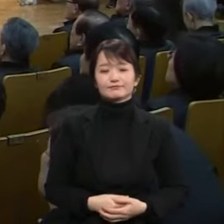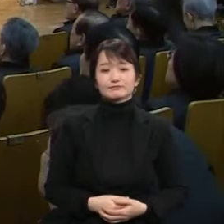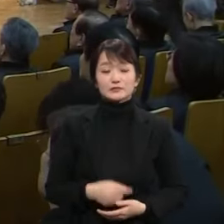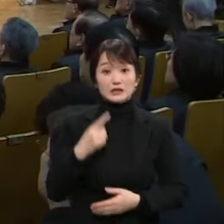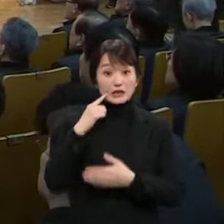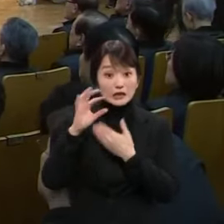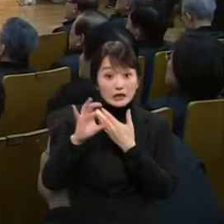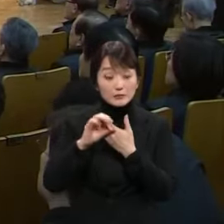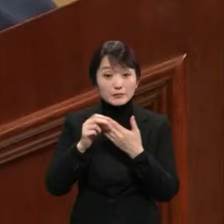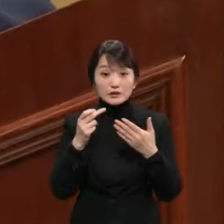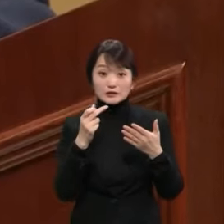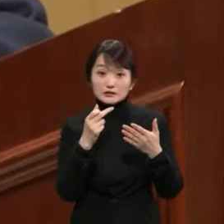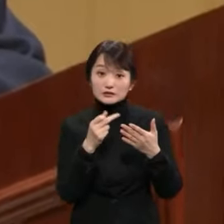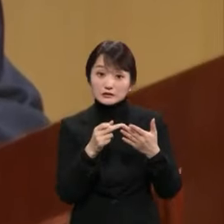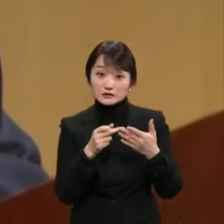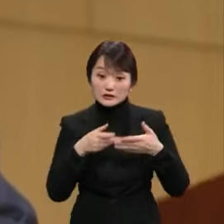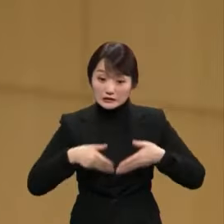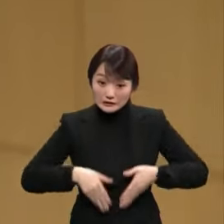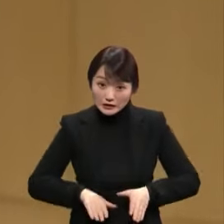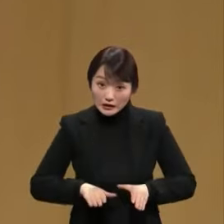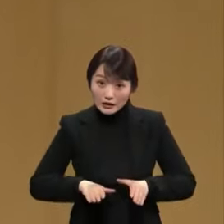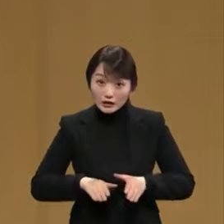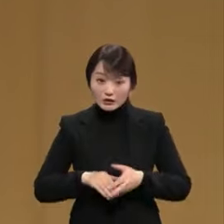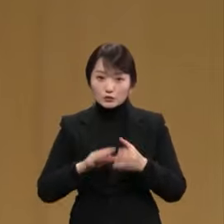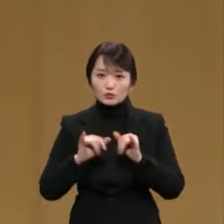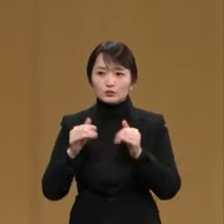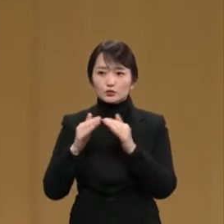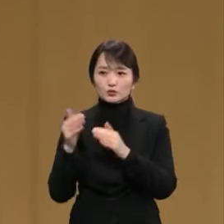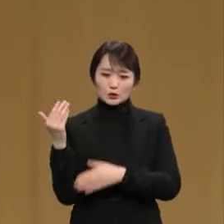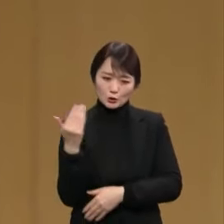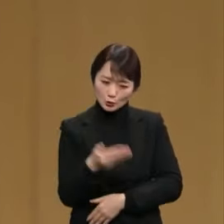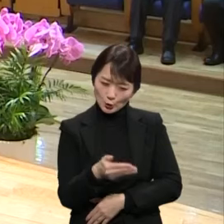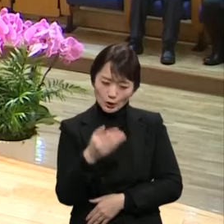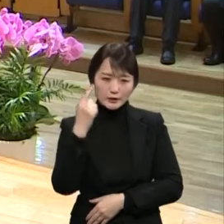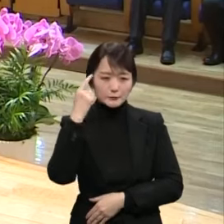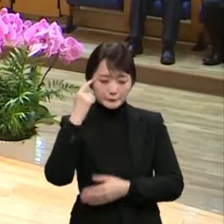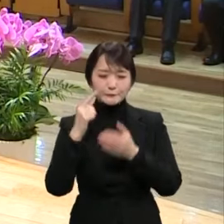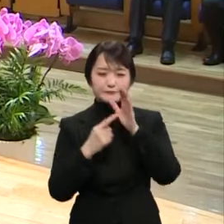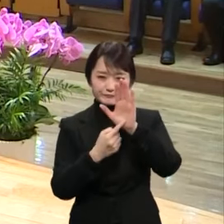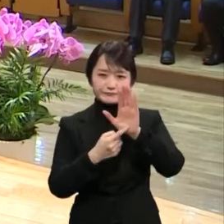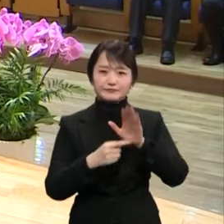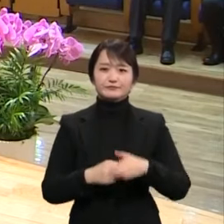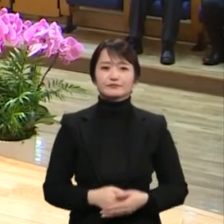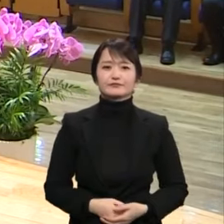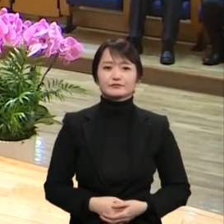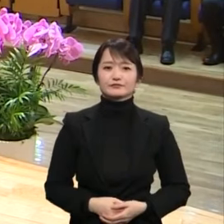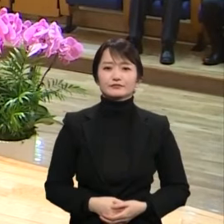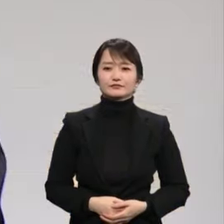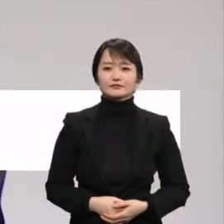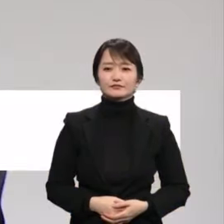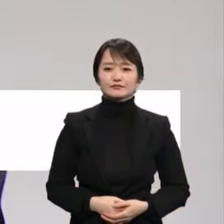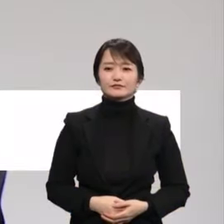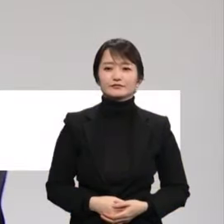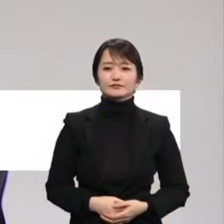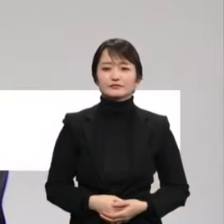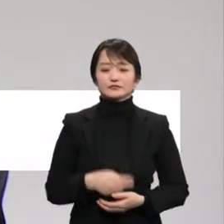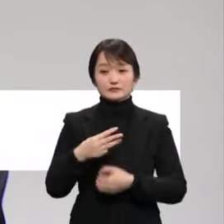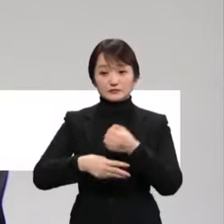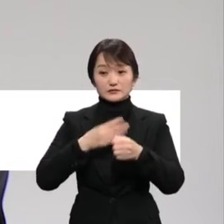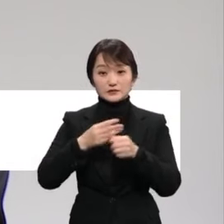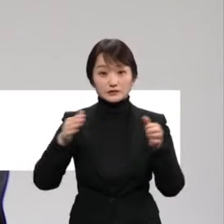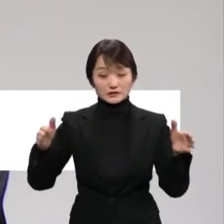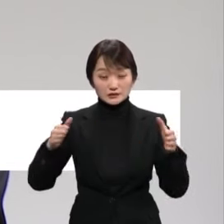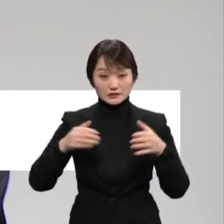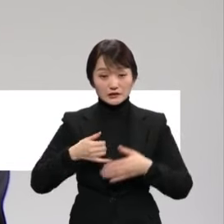만약 셋째까지는 경우엔 국민주택을 제공하겠다는 뜻도 밝혔습니다 3년 이내에 새 아이를는